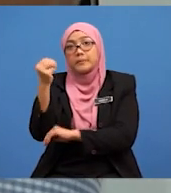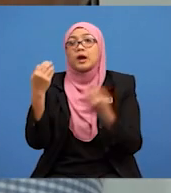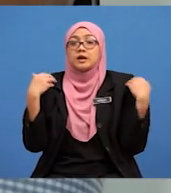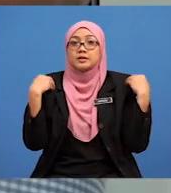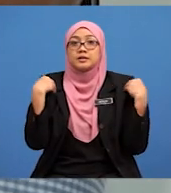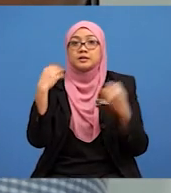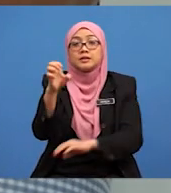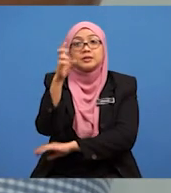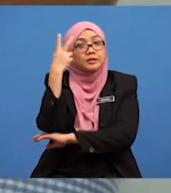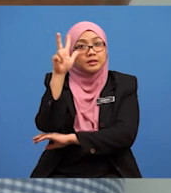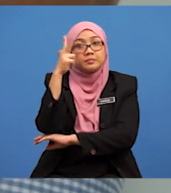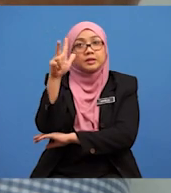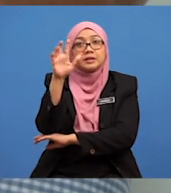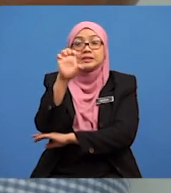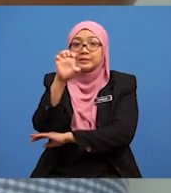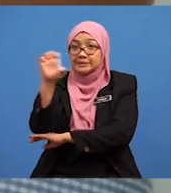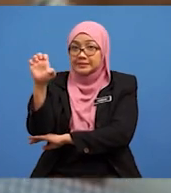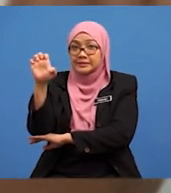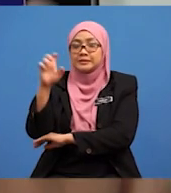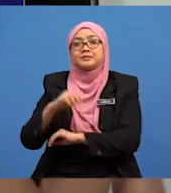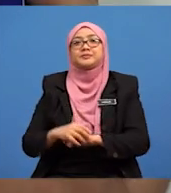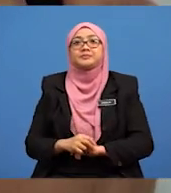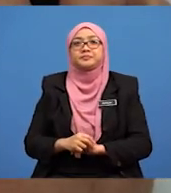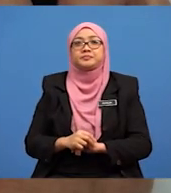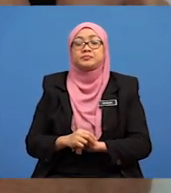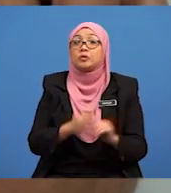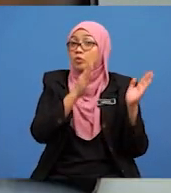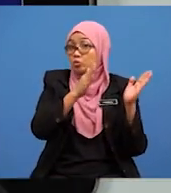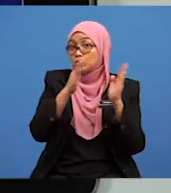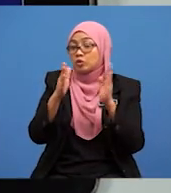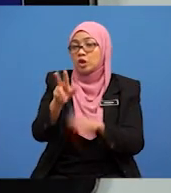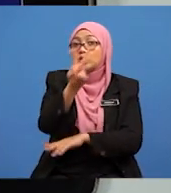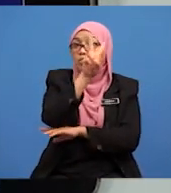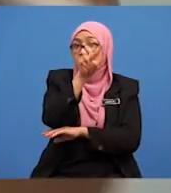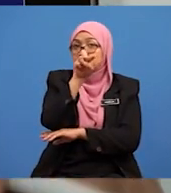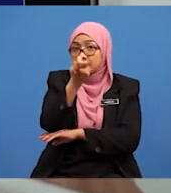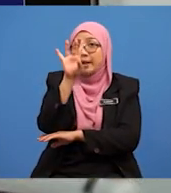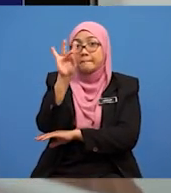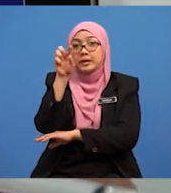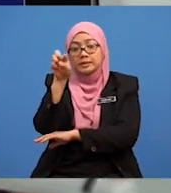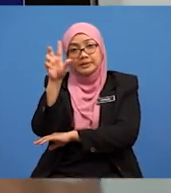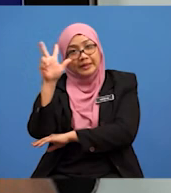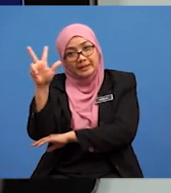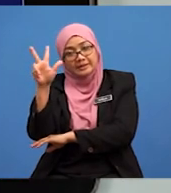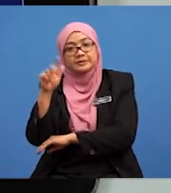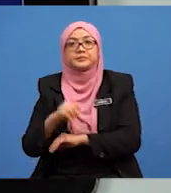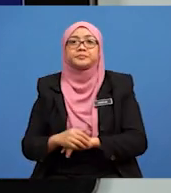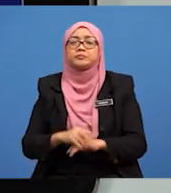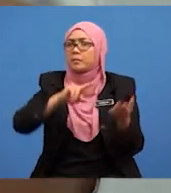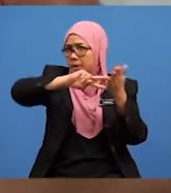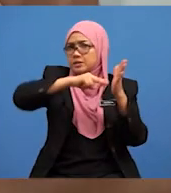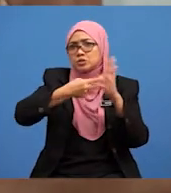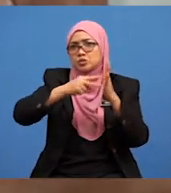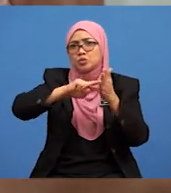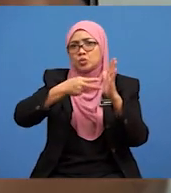2, 8, 3. Ini bermaksud 2 elektron di